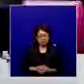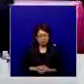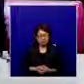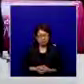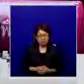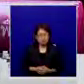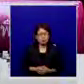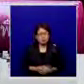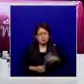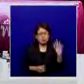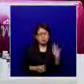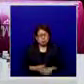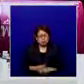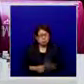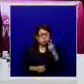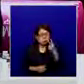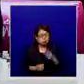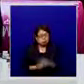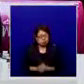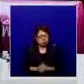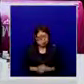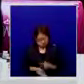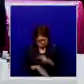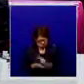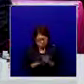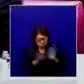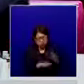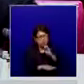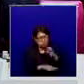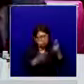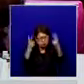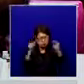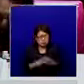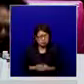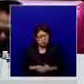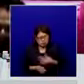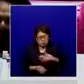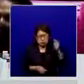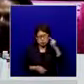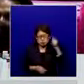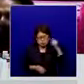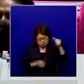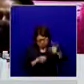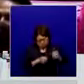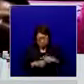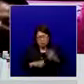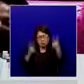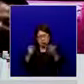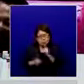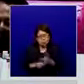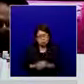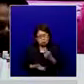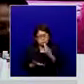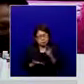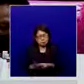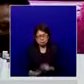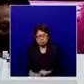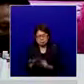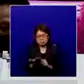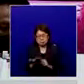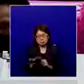โอ้โหท่านนายกกราบเรียนท่านประธานผ่านถึงนายกผมจำได้ท่านนายกพูดถึงจดหมายเปิดผนึกเ